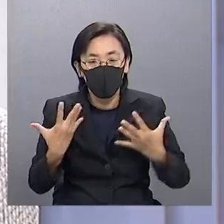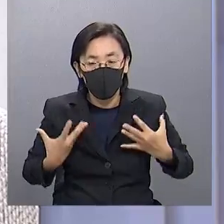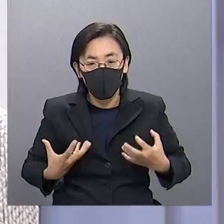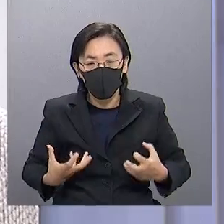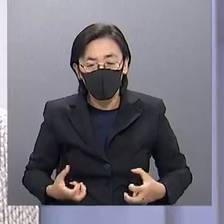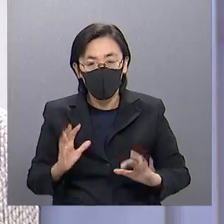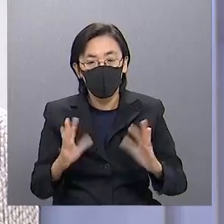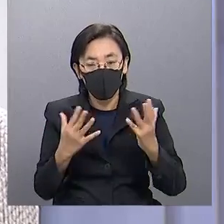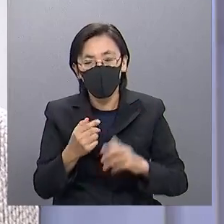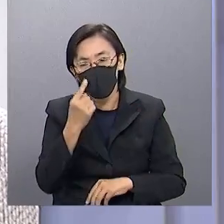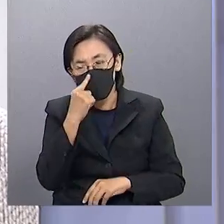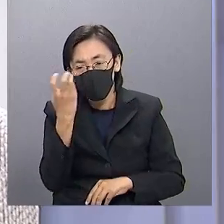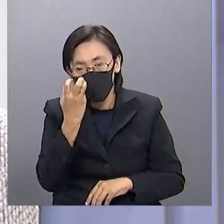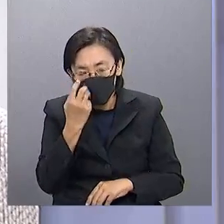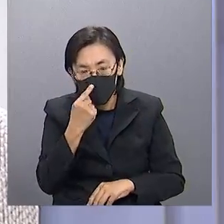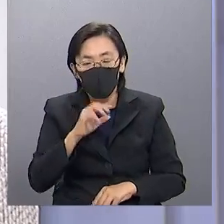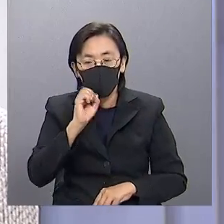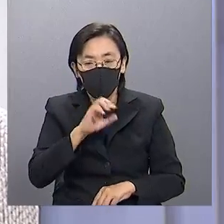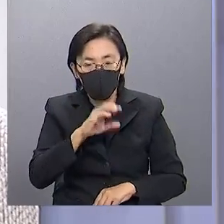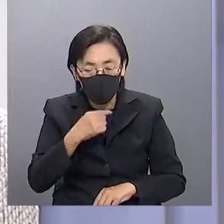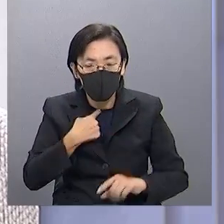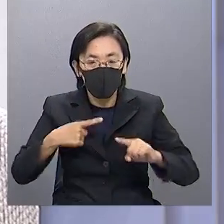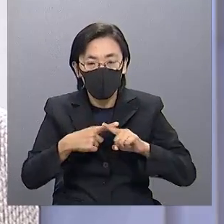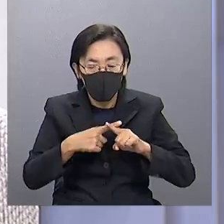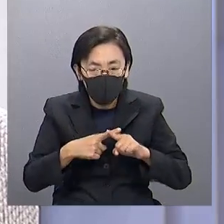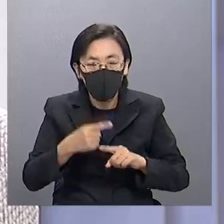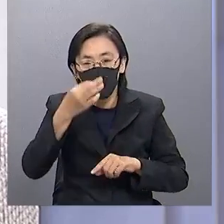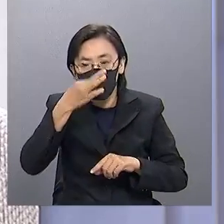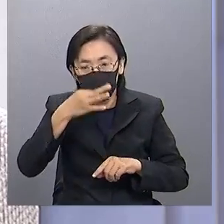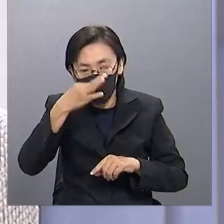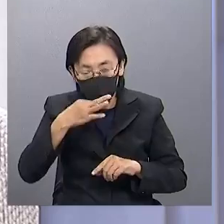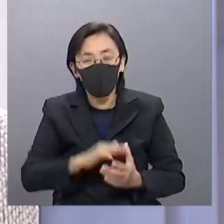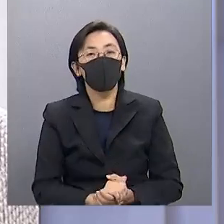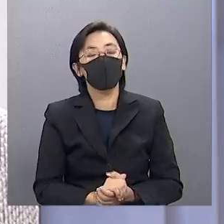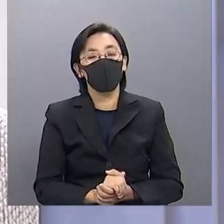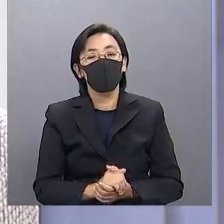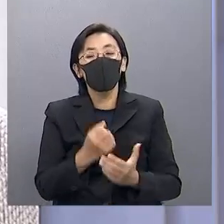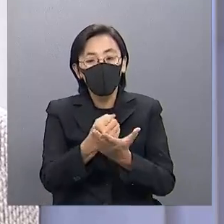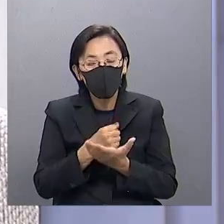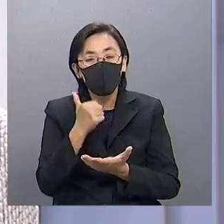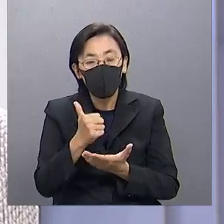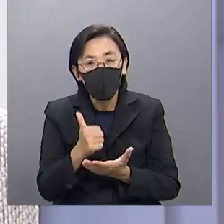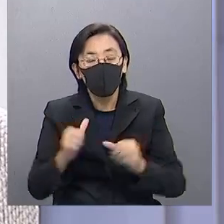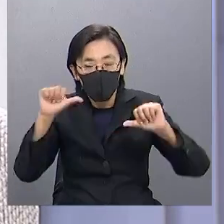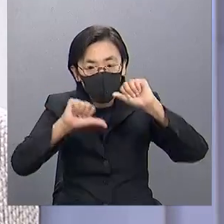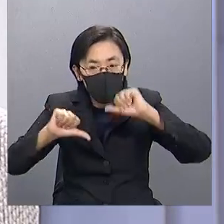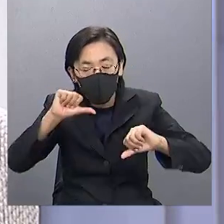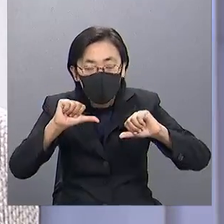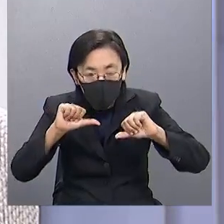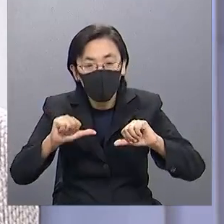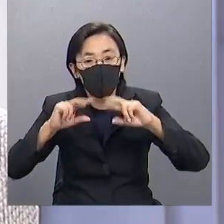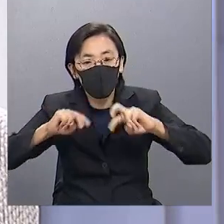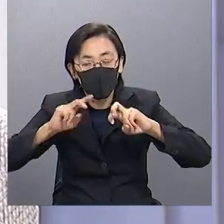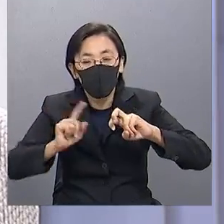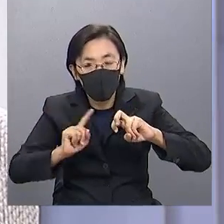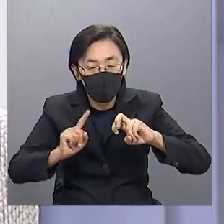จมูก ไอ นมูก และเจ็บคอนอกจากนี้ ยงมสประคุณในกวิจัทวทยาศาตเพิ่มเติมคือแ้อาการไ้หวัด